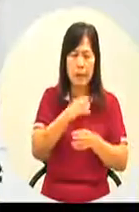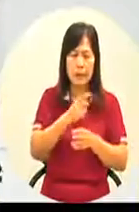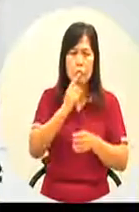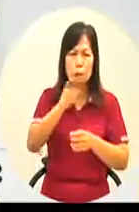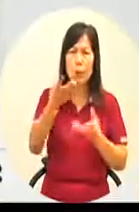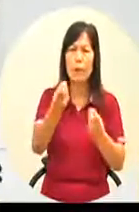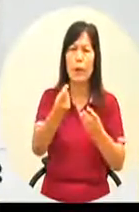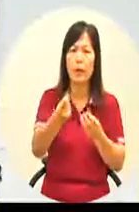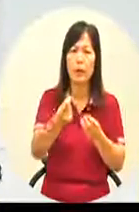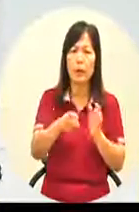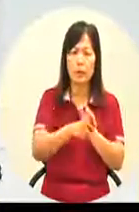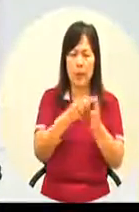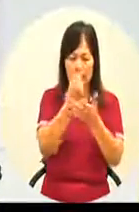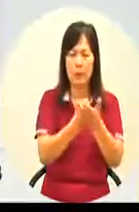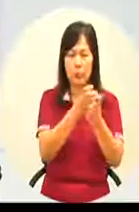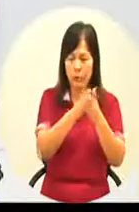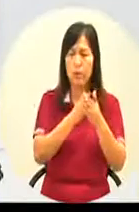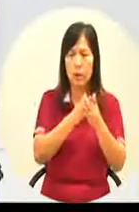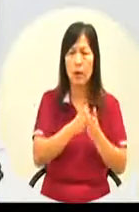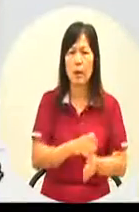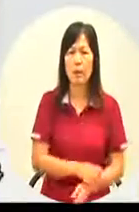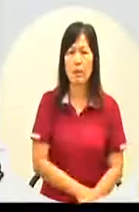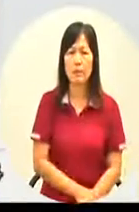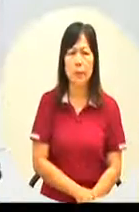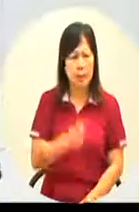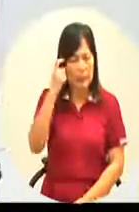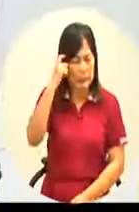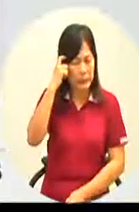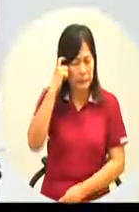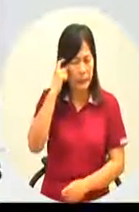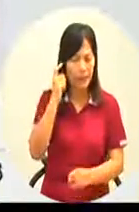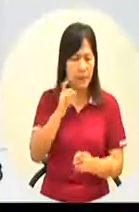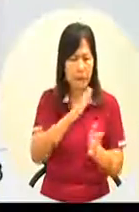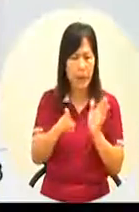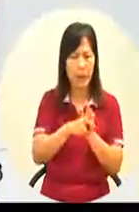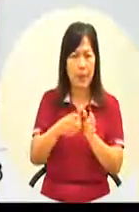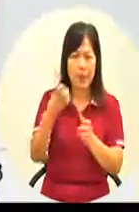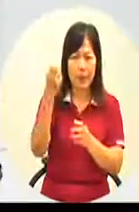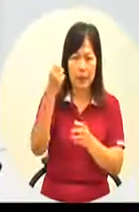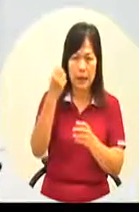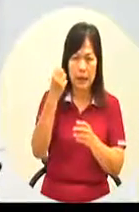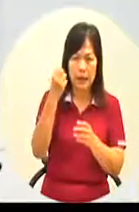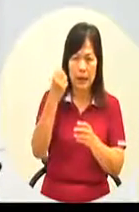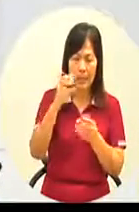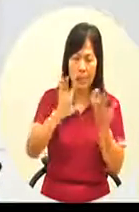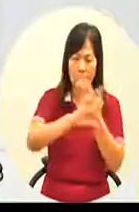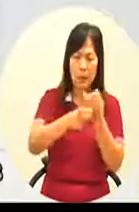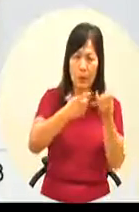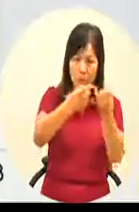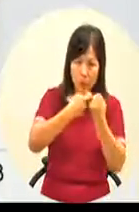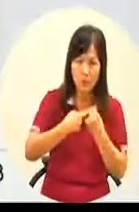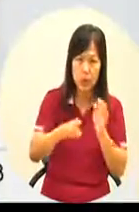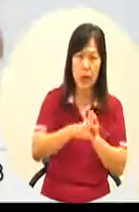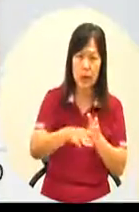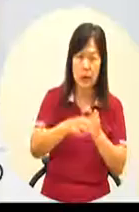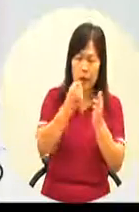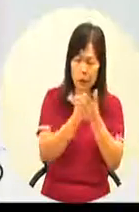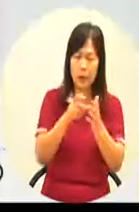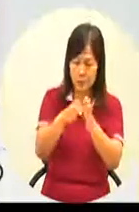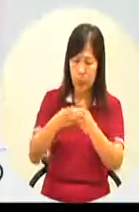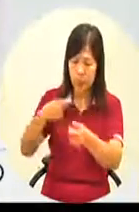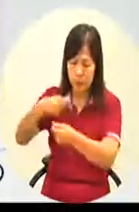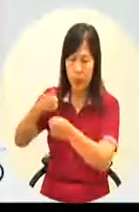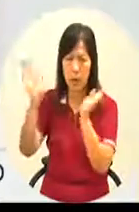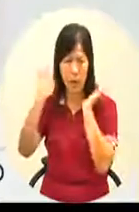种案件，把他留下来，想办法把我们的新移民留下来，让他来教育我们的小孩